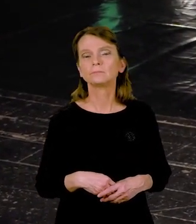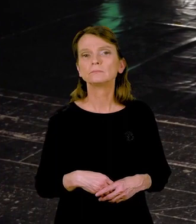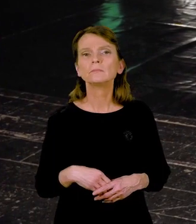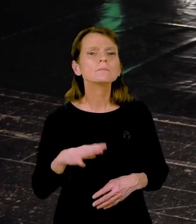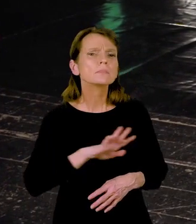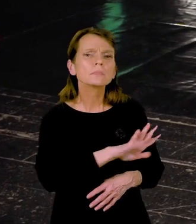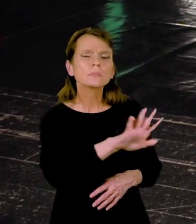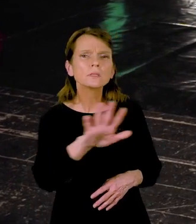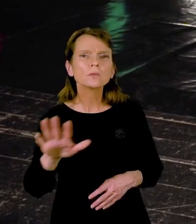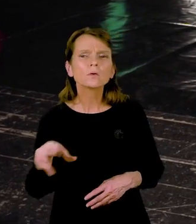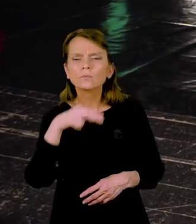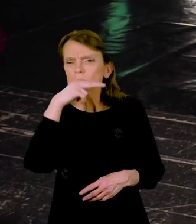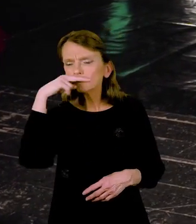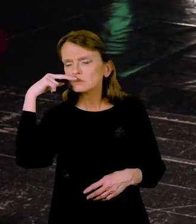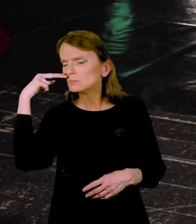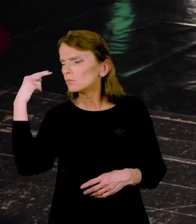Njih von